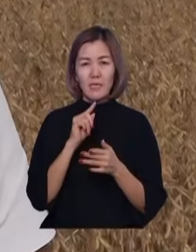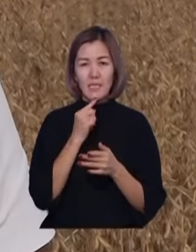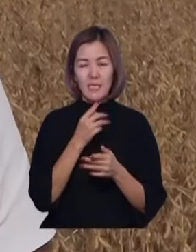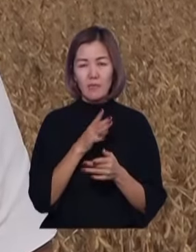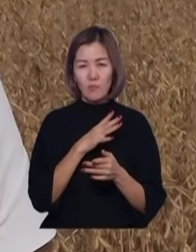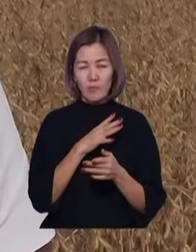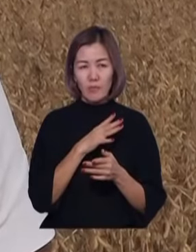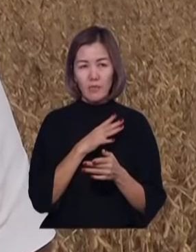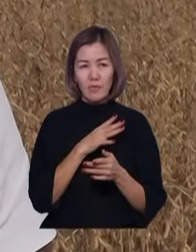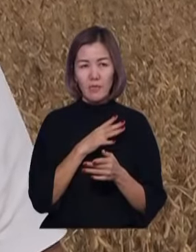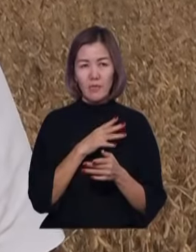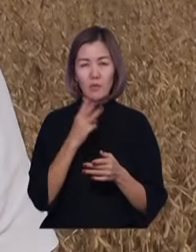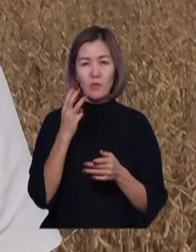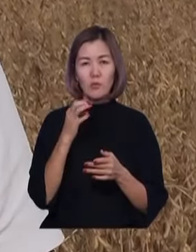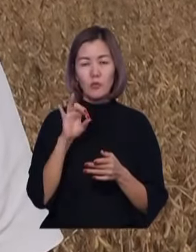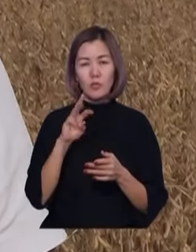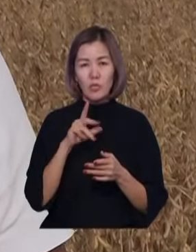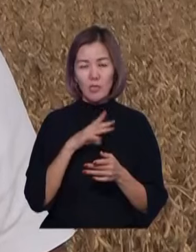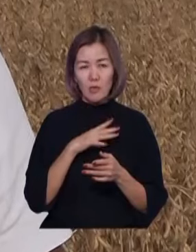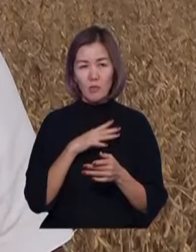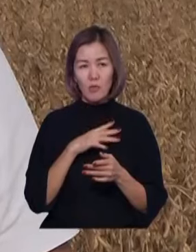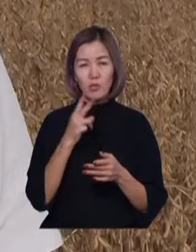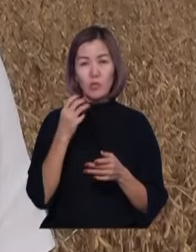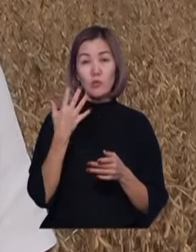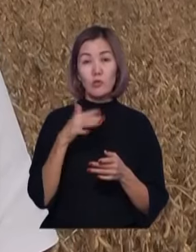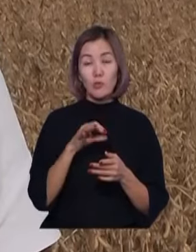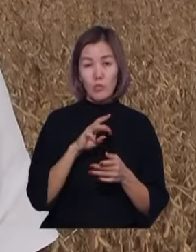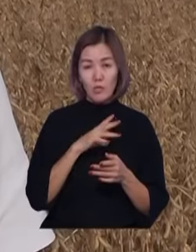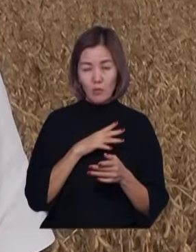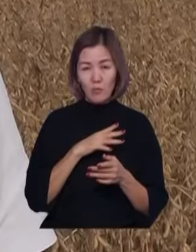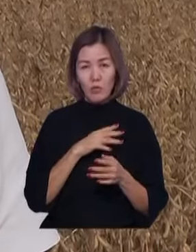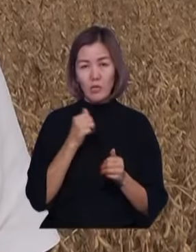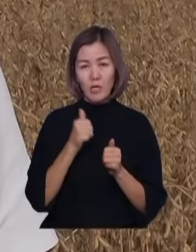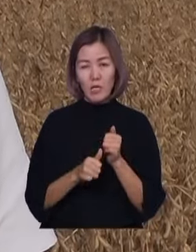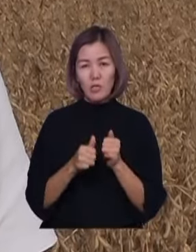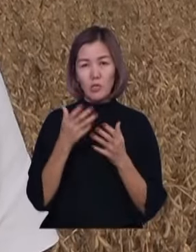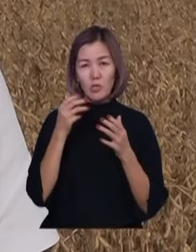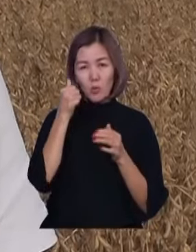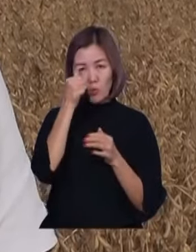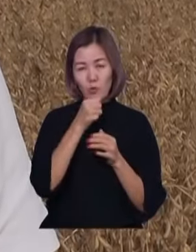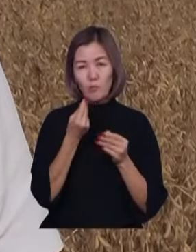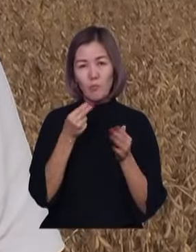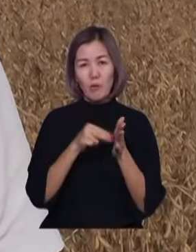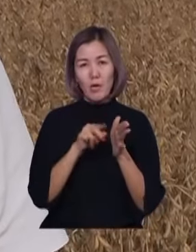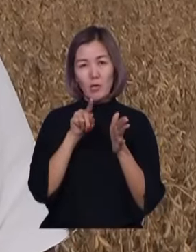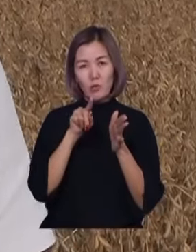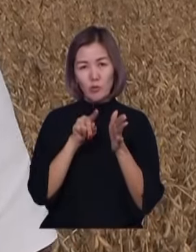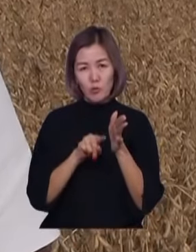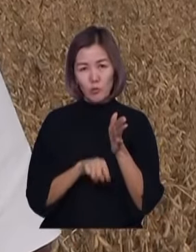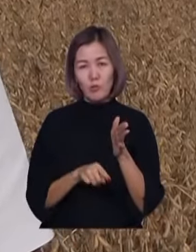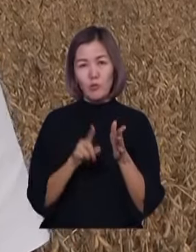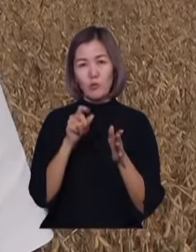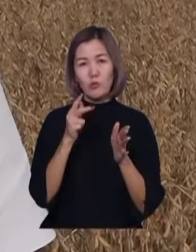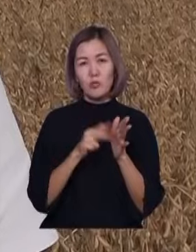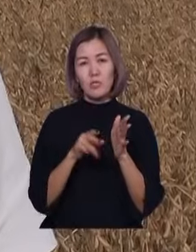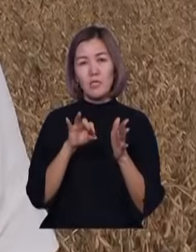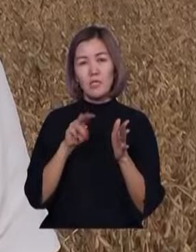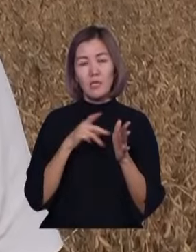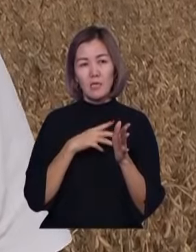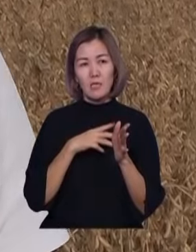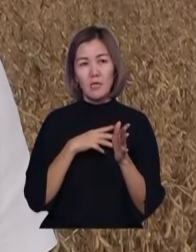бұршағы 300 теңге болған, 250 теңге болған, жылдан жылға түсіп келе жатыр. Биыл сәпсем 180 теңге деп отыр. Соның